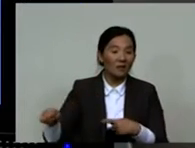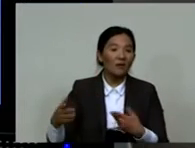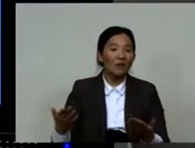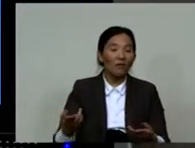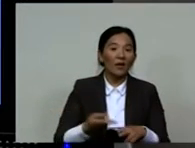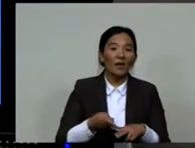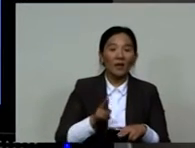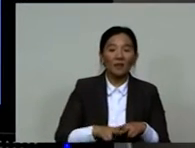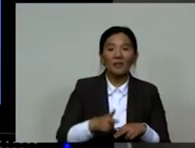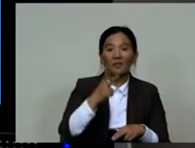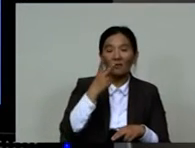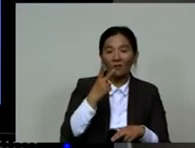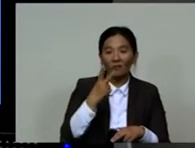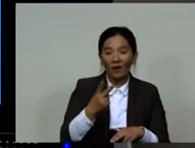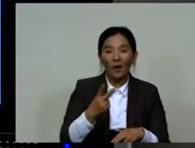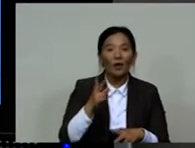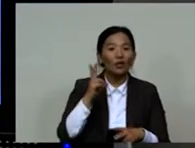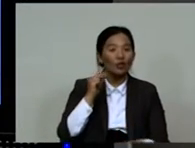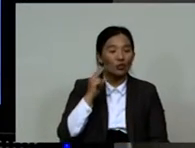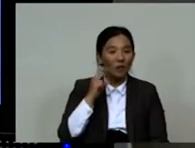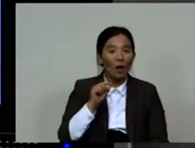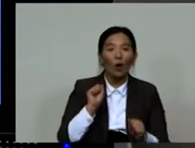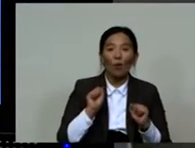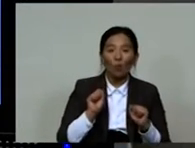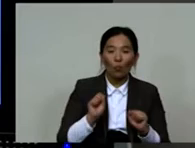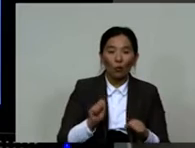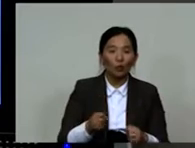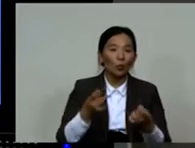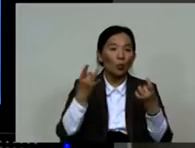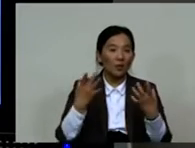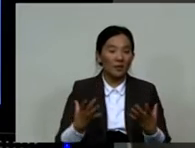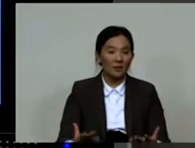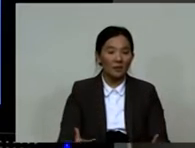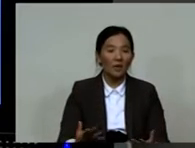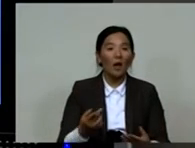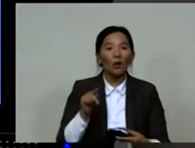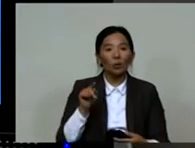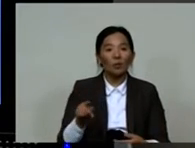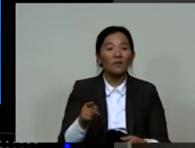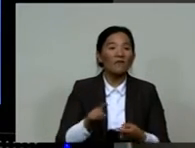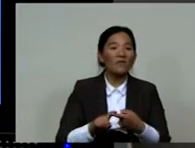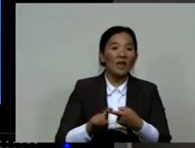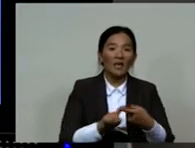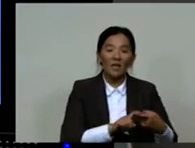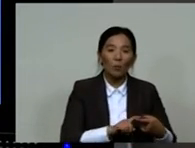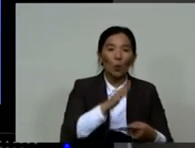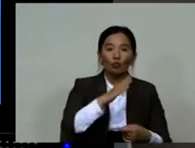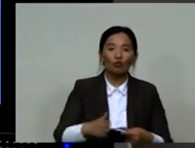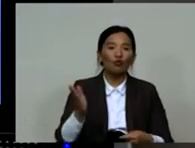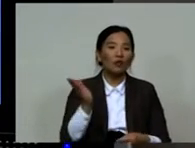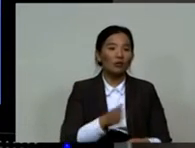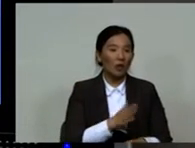вот эти два числа можно упростить. То есть они